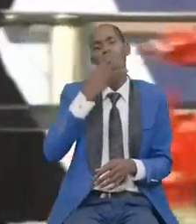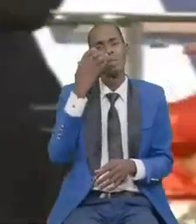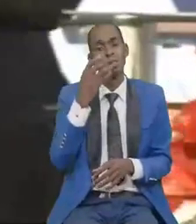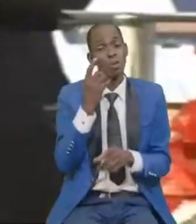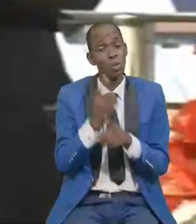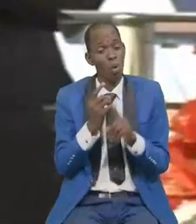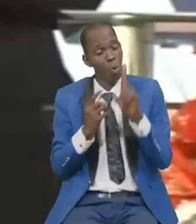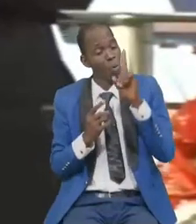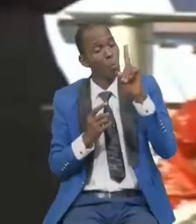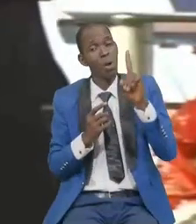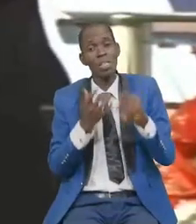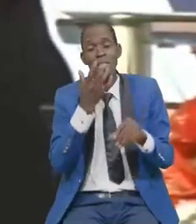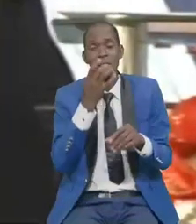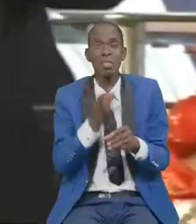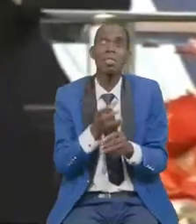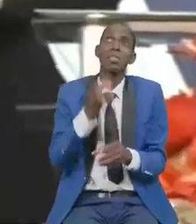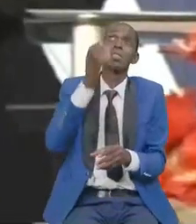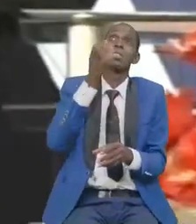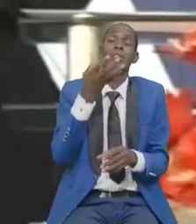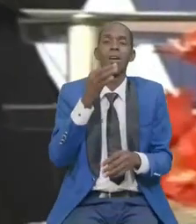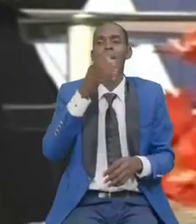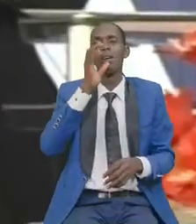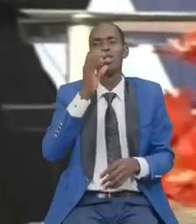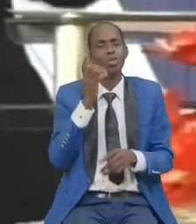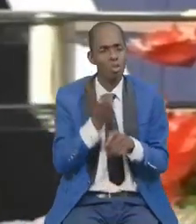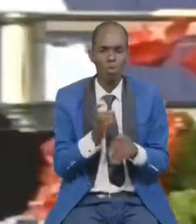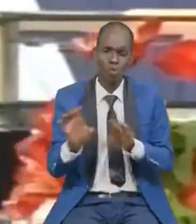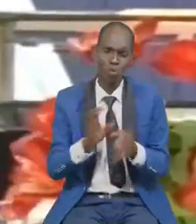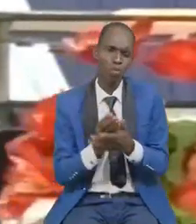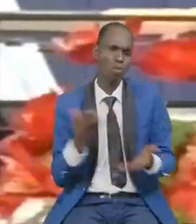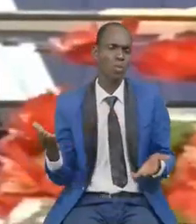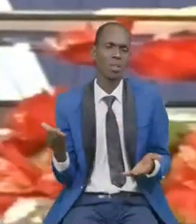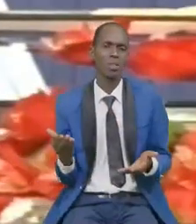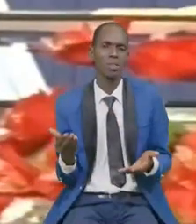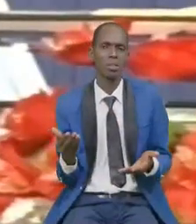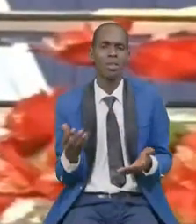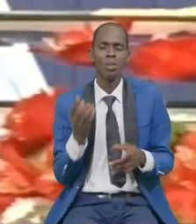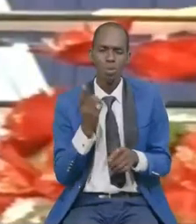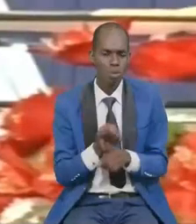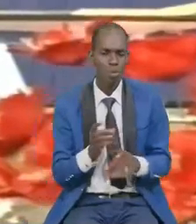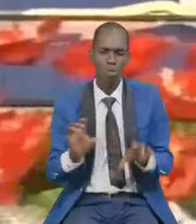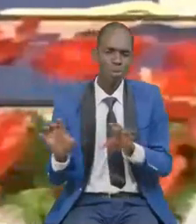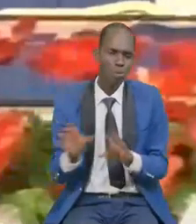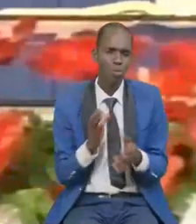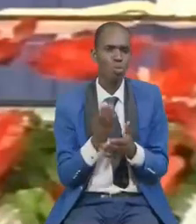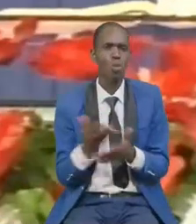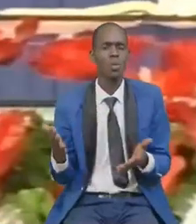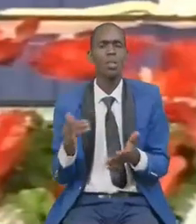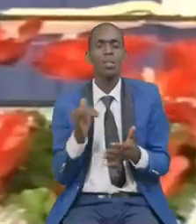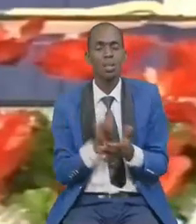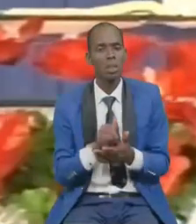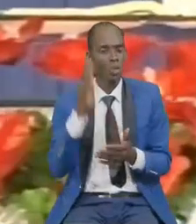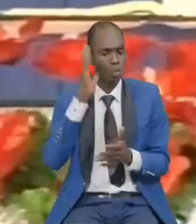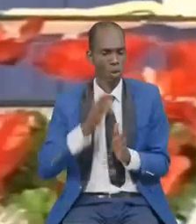d'alcool. Fais quelque chose seulement. Fais quelque chose qui va montrer que tu